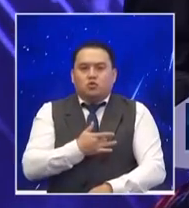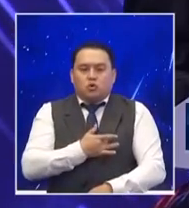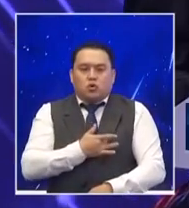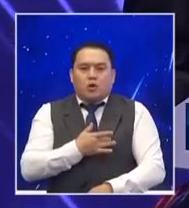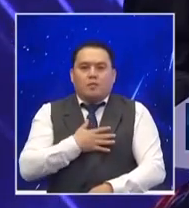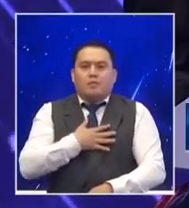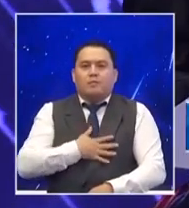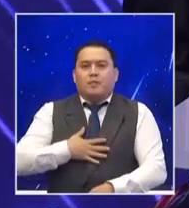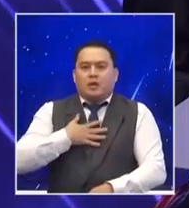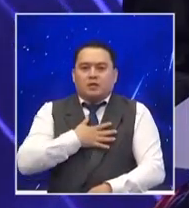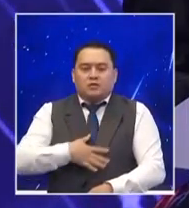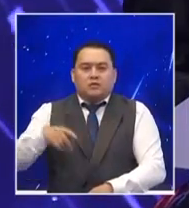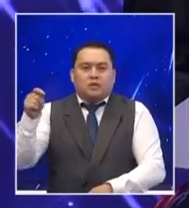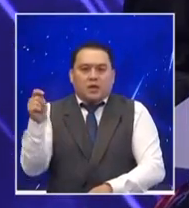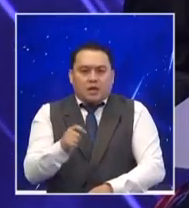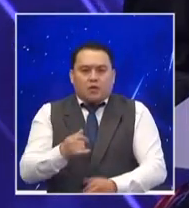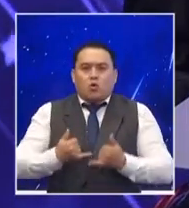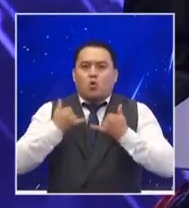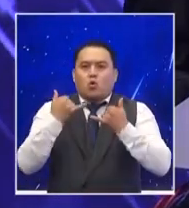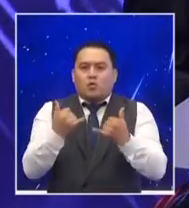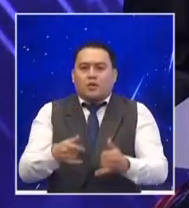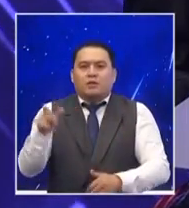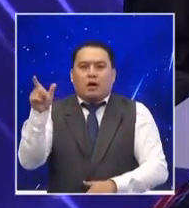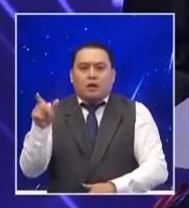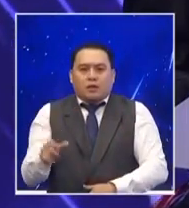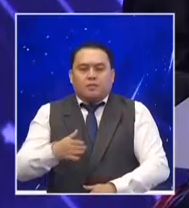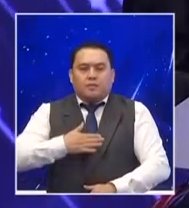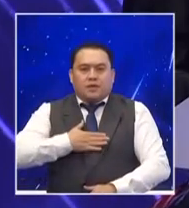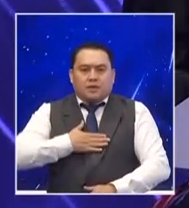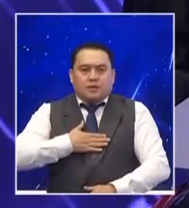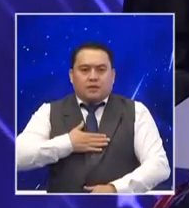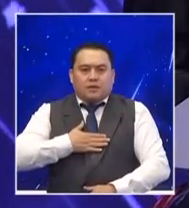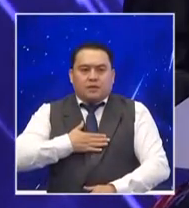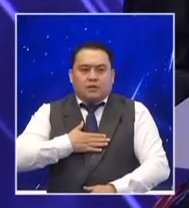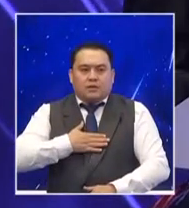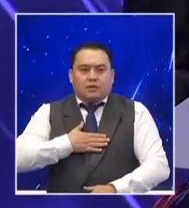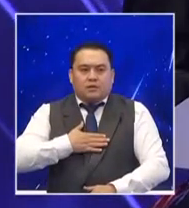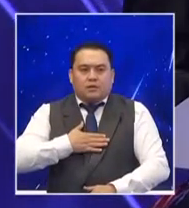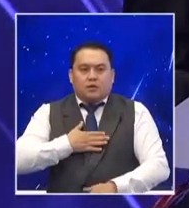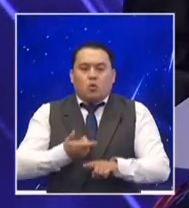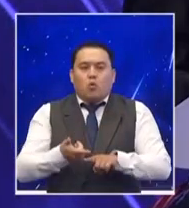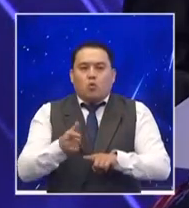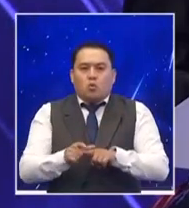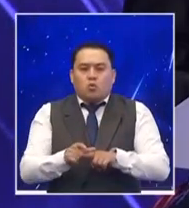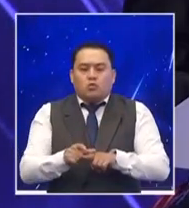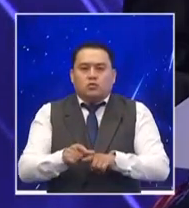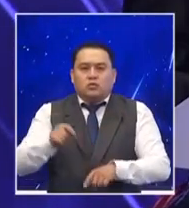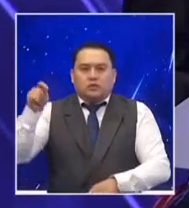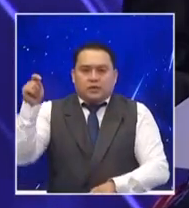келеді. Бүгінде осы Алматы облысының құрметті азаматы, мен жалпы